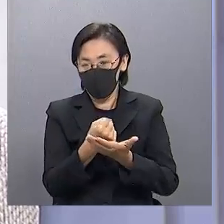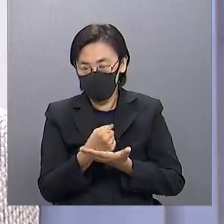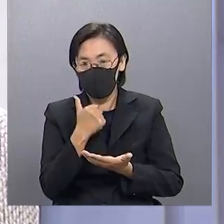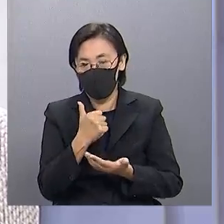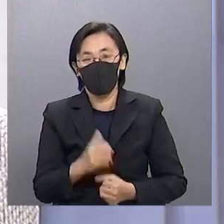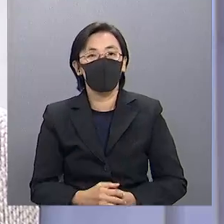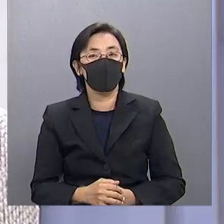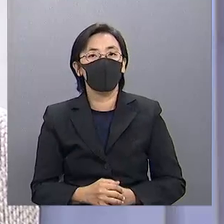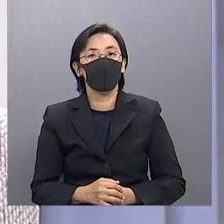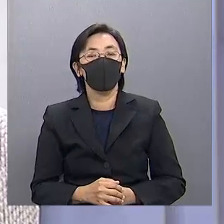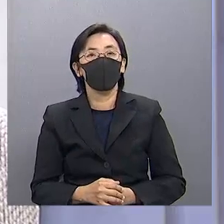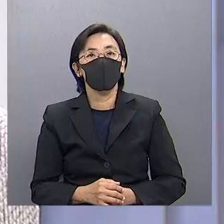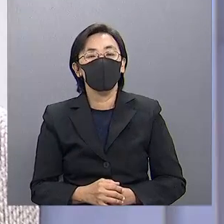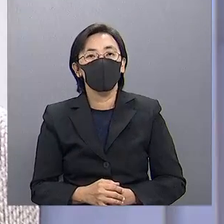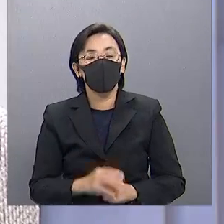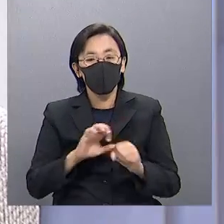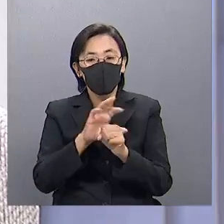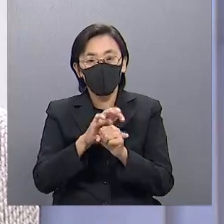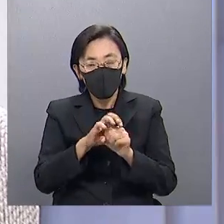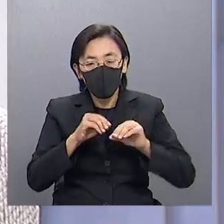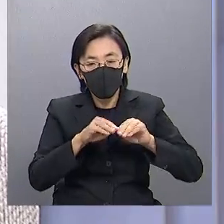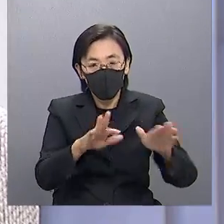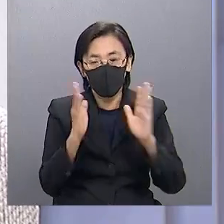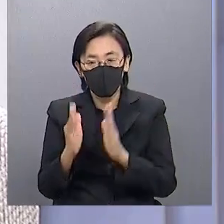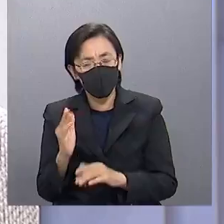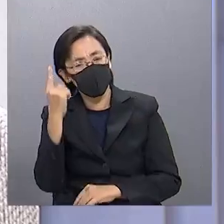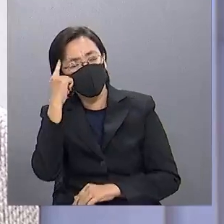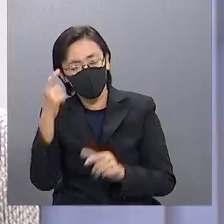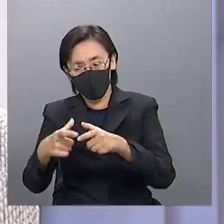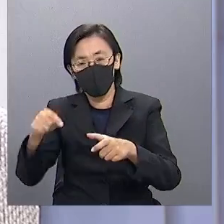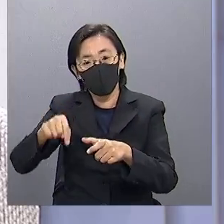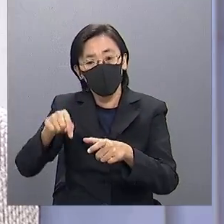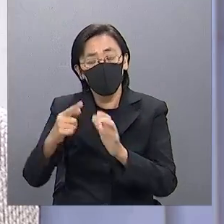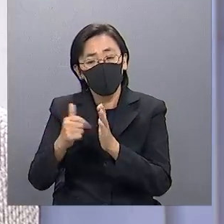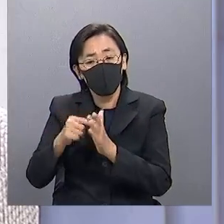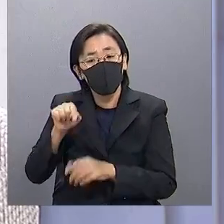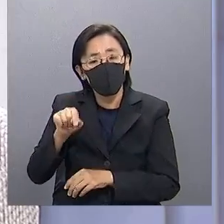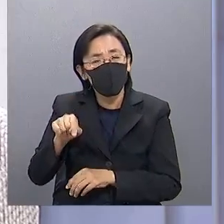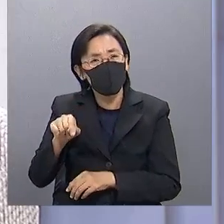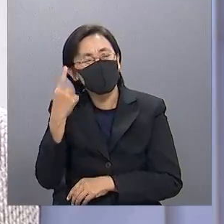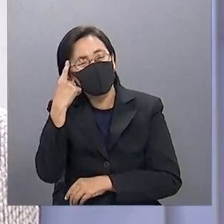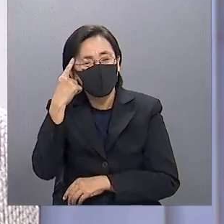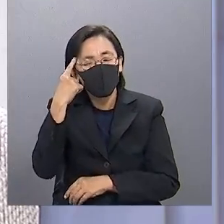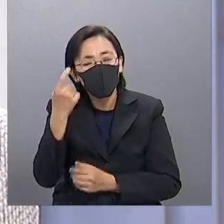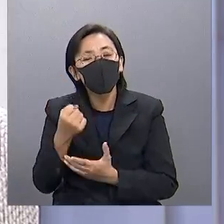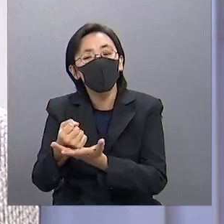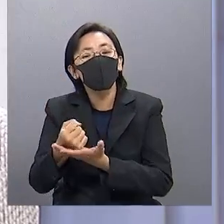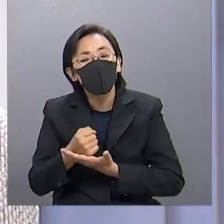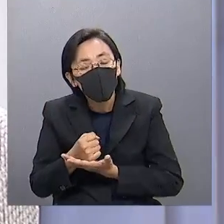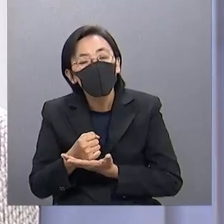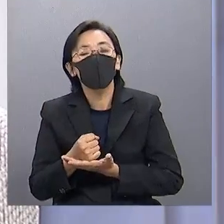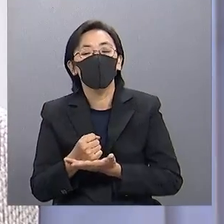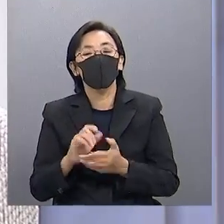ทผ่านมาพอม COVID19คนก็มีการพูดถงเยอะนะครับวายาตัวนี้น่าจะสามารถใช้ในการต้านเชือ